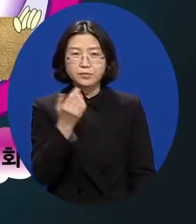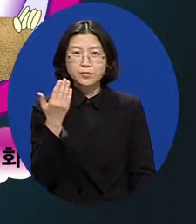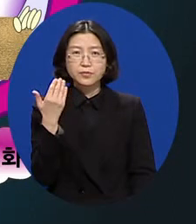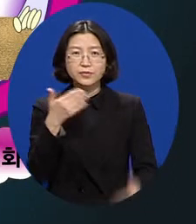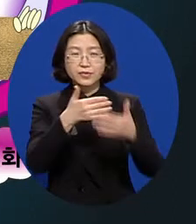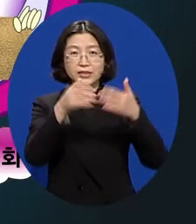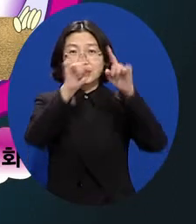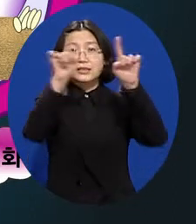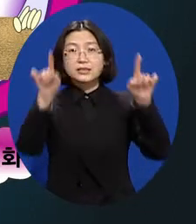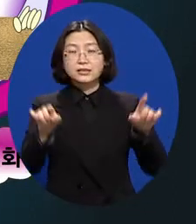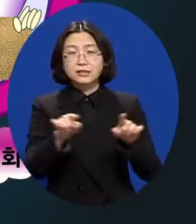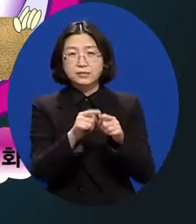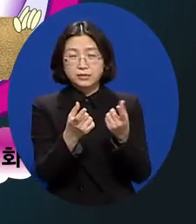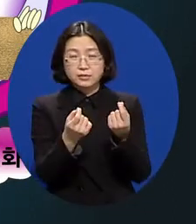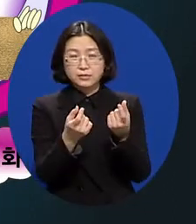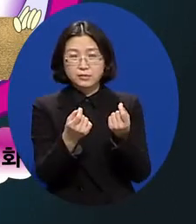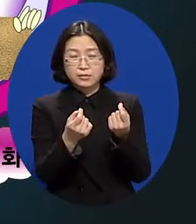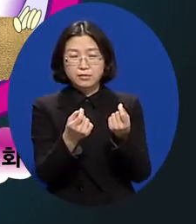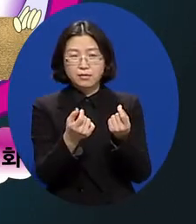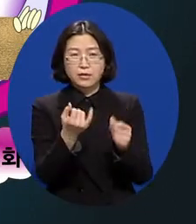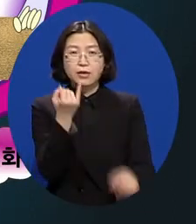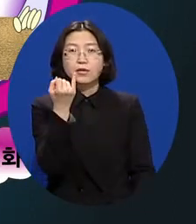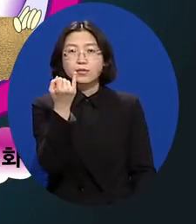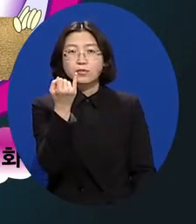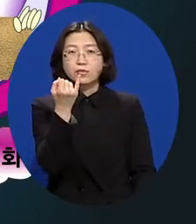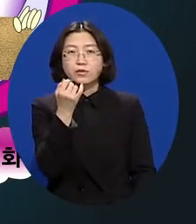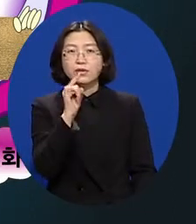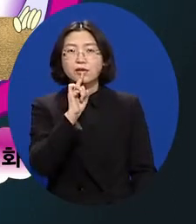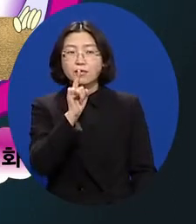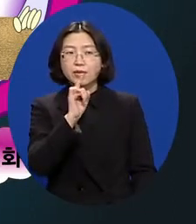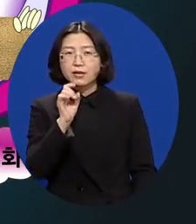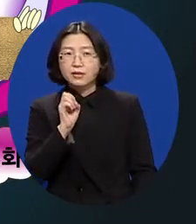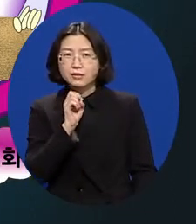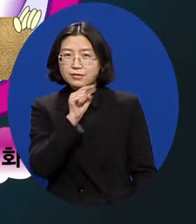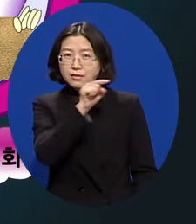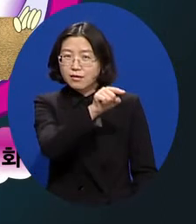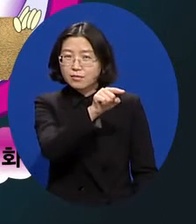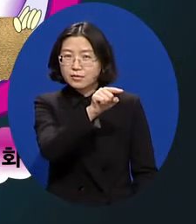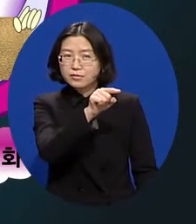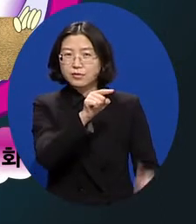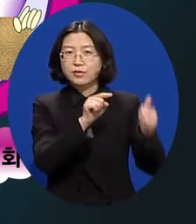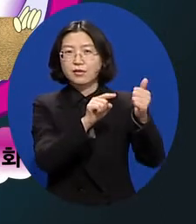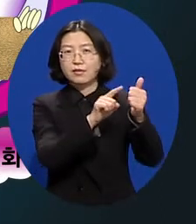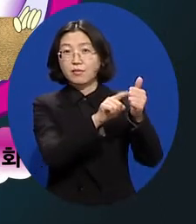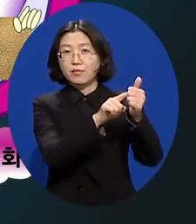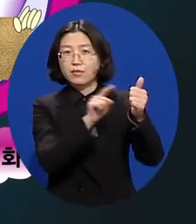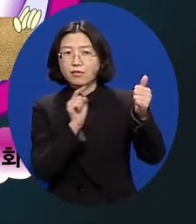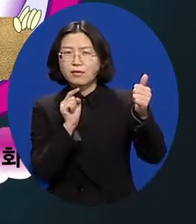의사소통에서도 보는 것처럼 아내가 메시지를 뭔가 전달을 했는데 남편에게 입력이 되지 않고